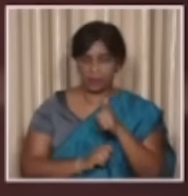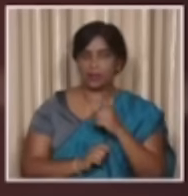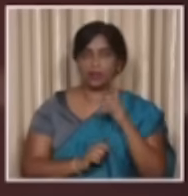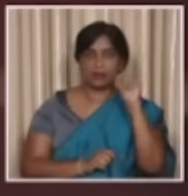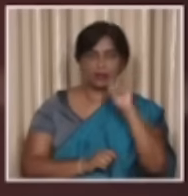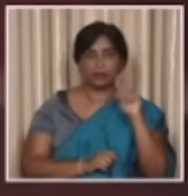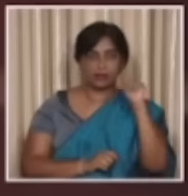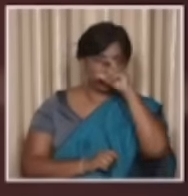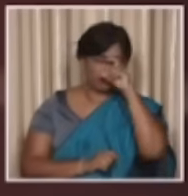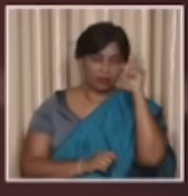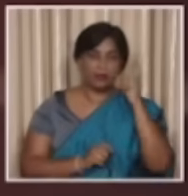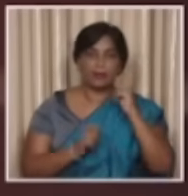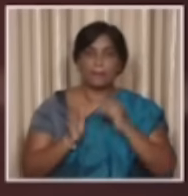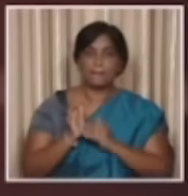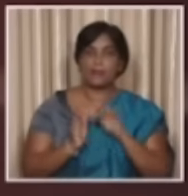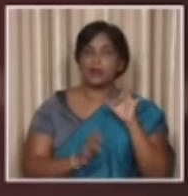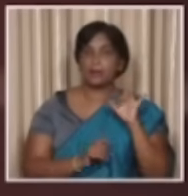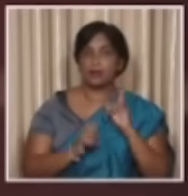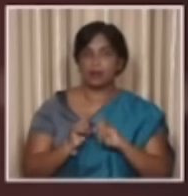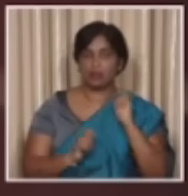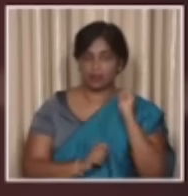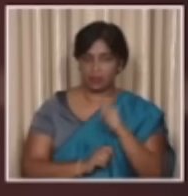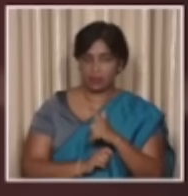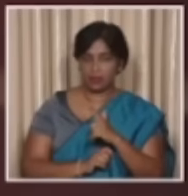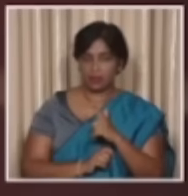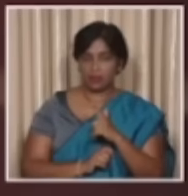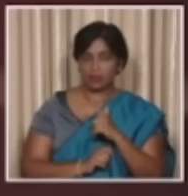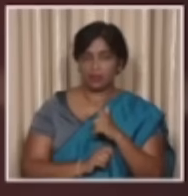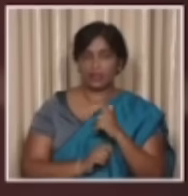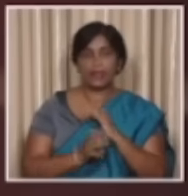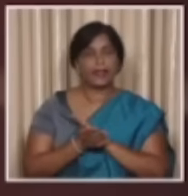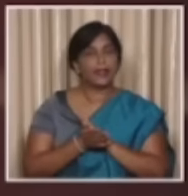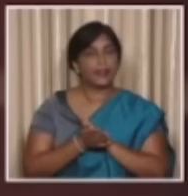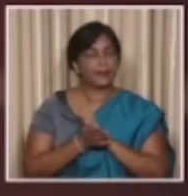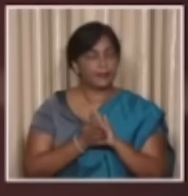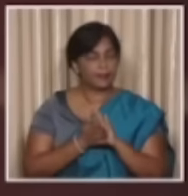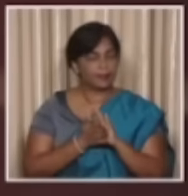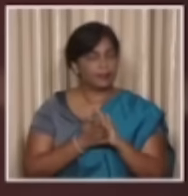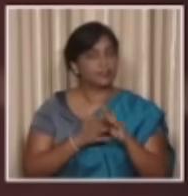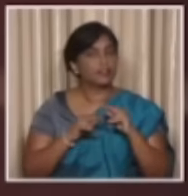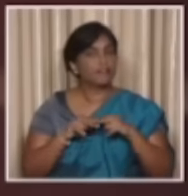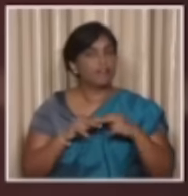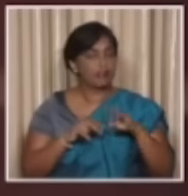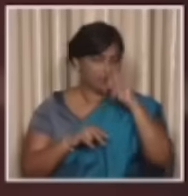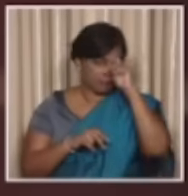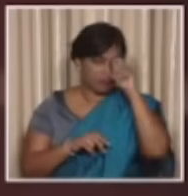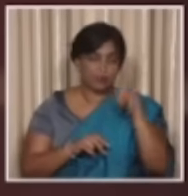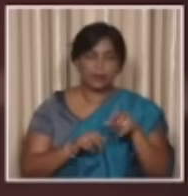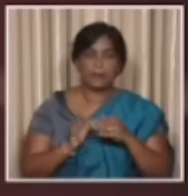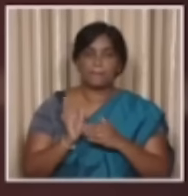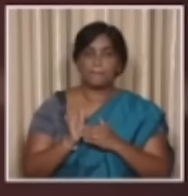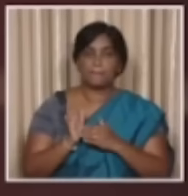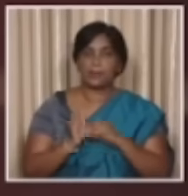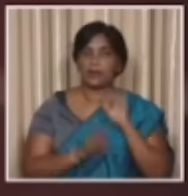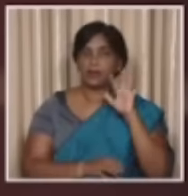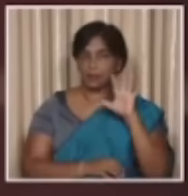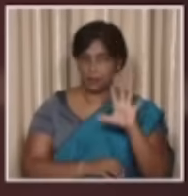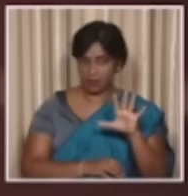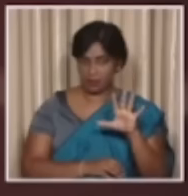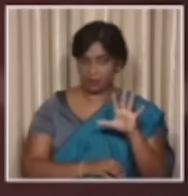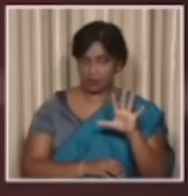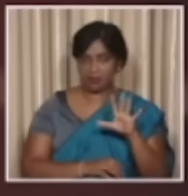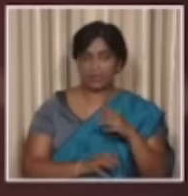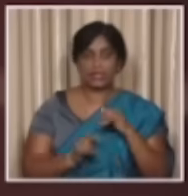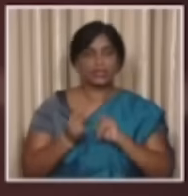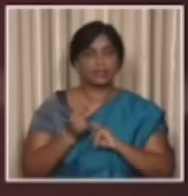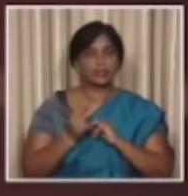මෛත්‍රීපාල සිරිසේන මැතිතුමා මිලියන 15යි හේමසිරි ප්‍රනාන්දු මහත්මයා මිලියන 5යි